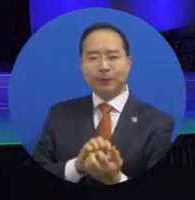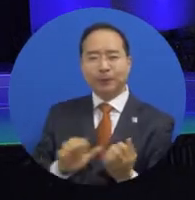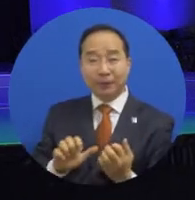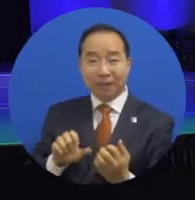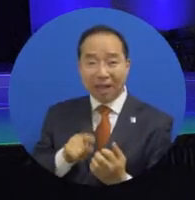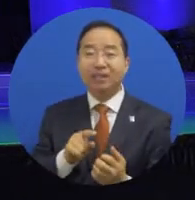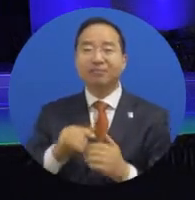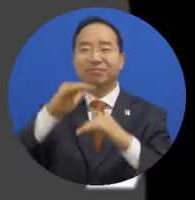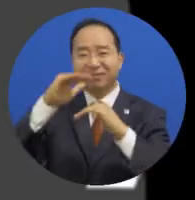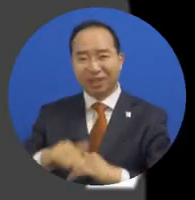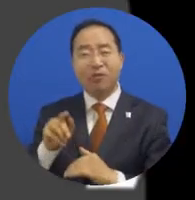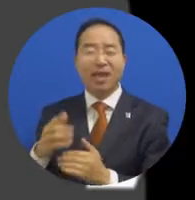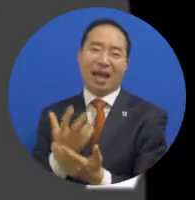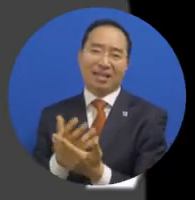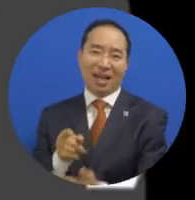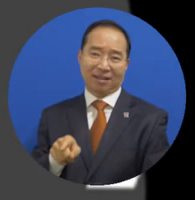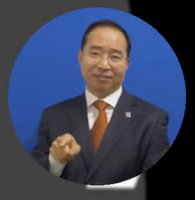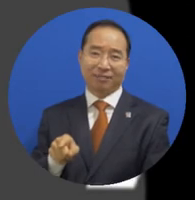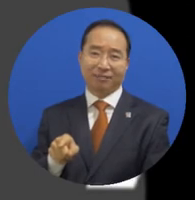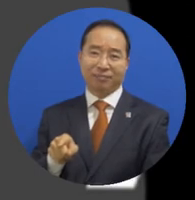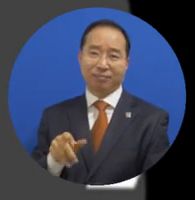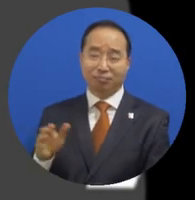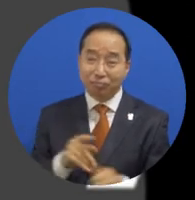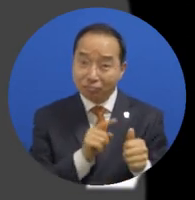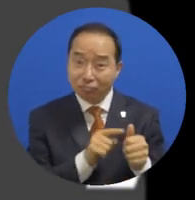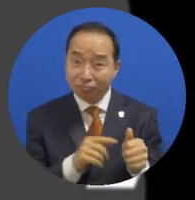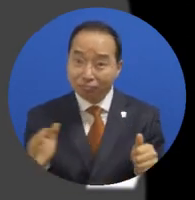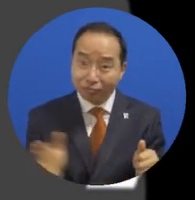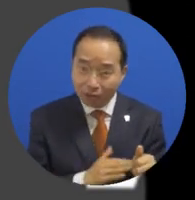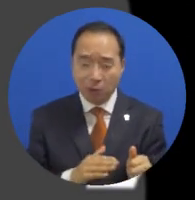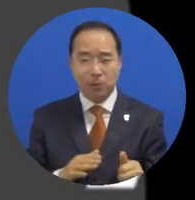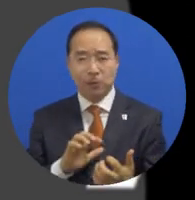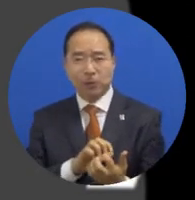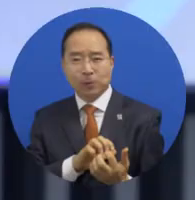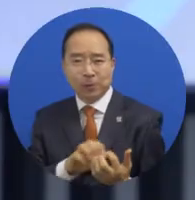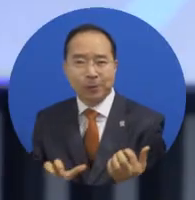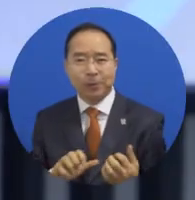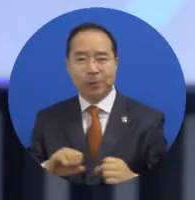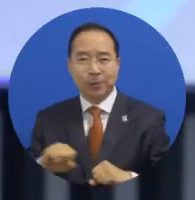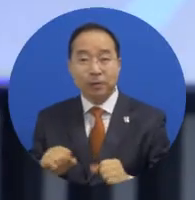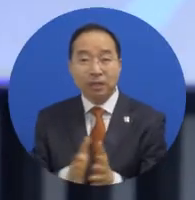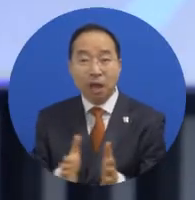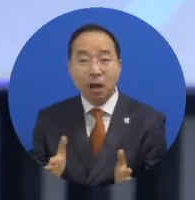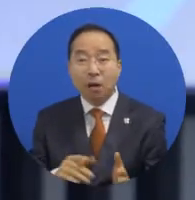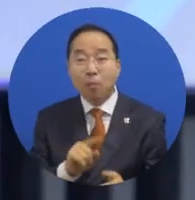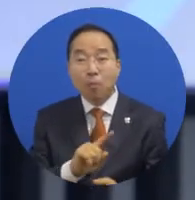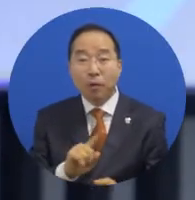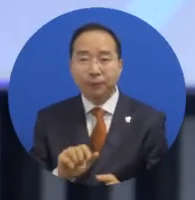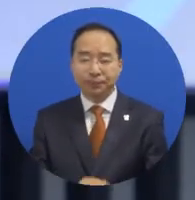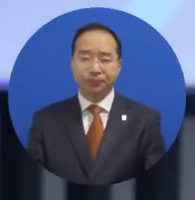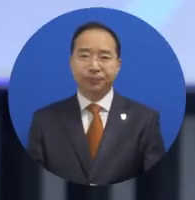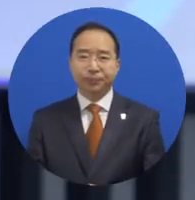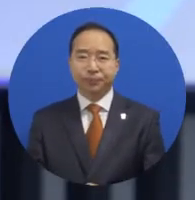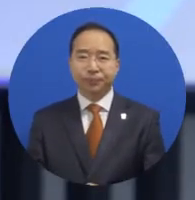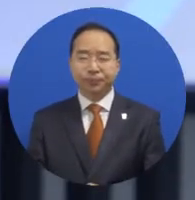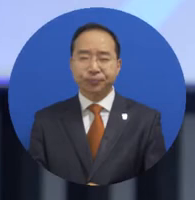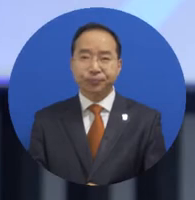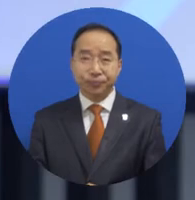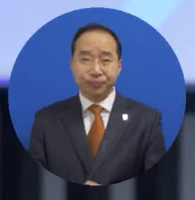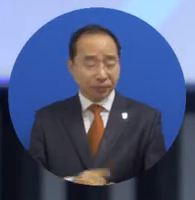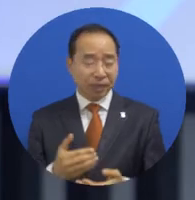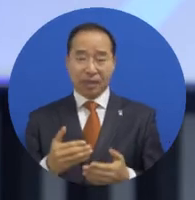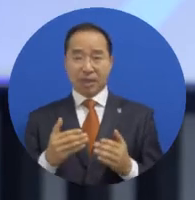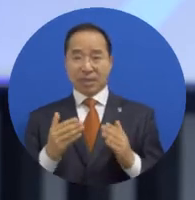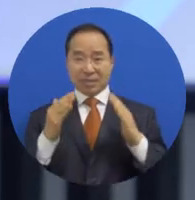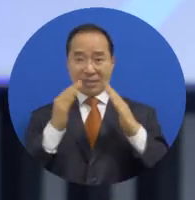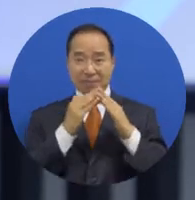쓰는 한자성어인데요. 이분이 이날부터 와신상담하기 시작했습니다. 뭘 했나 하면요. 동네 마라톤 클럽에